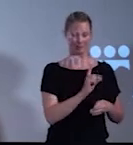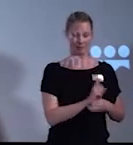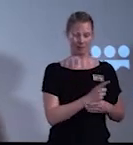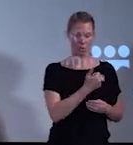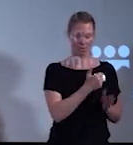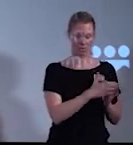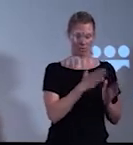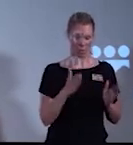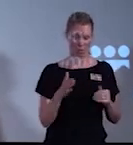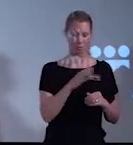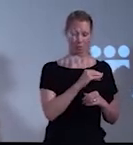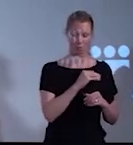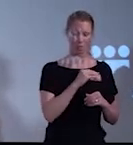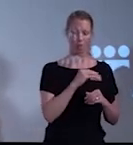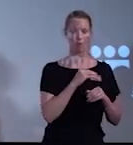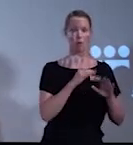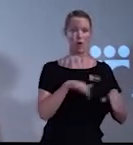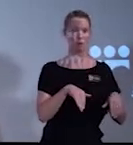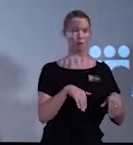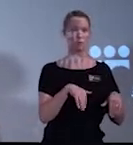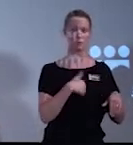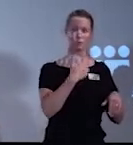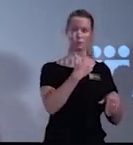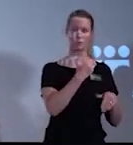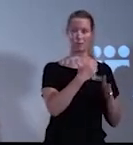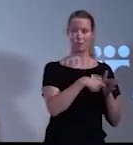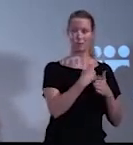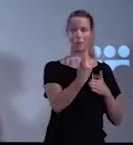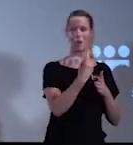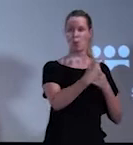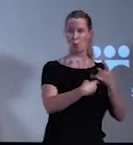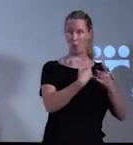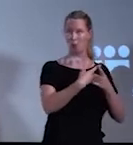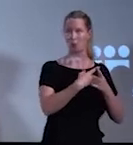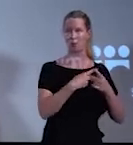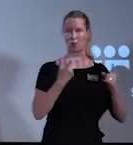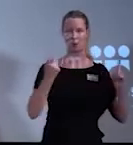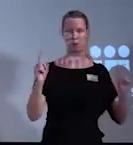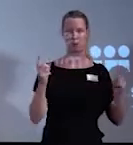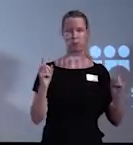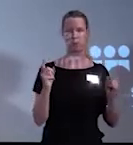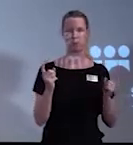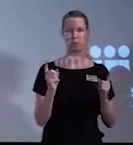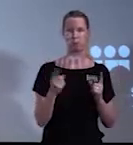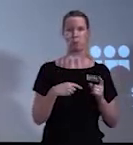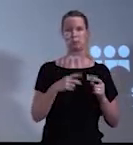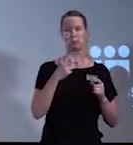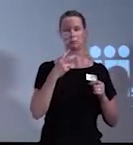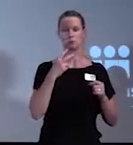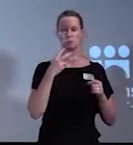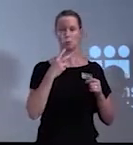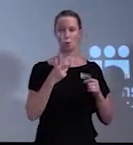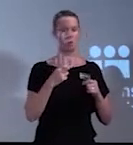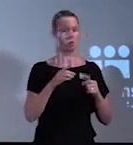på 60-talet när man hade gått från 60 filmer per år och det bara droppade. Och det var ju därför man liksom såg att